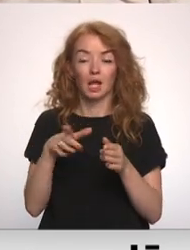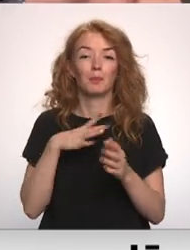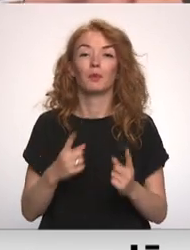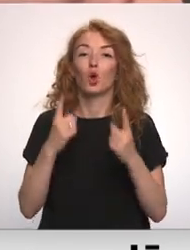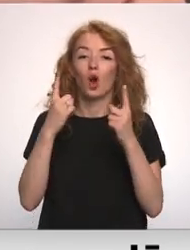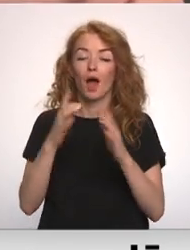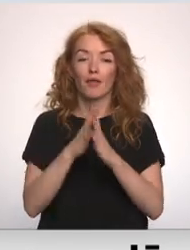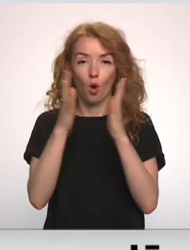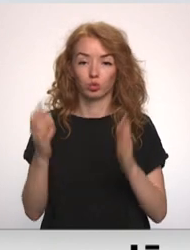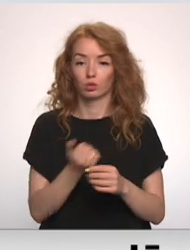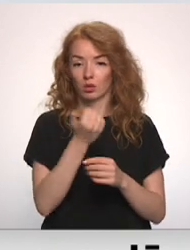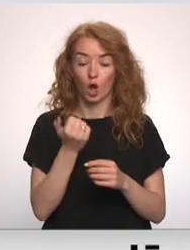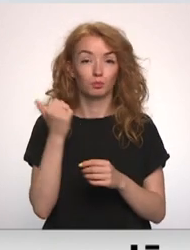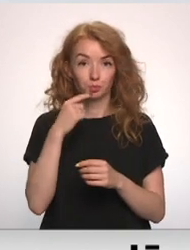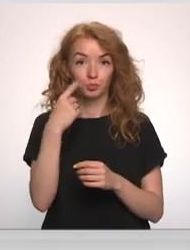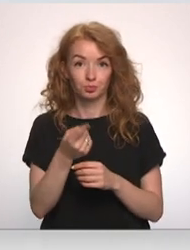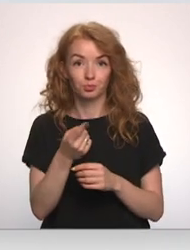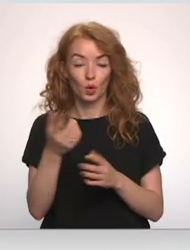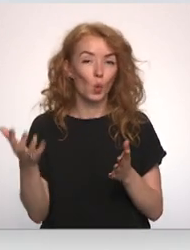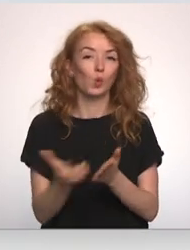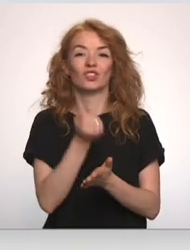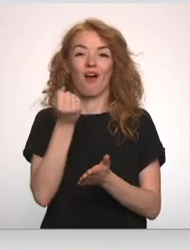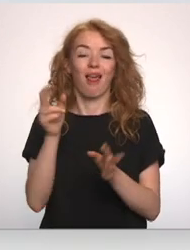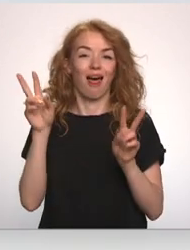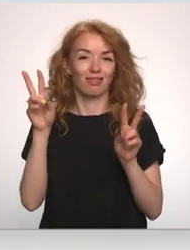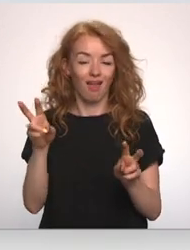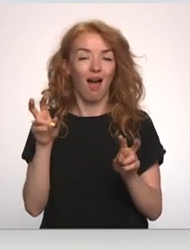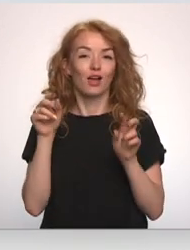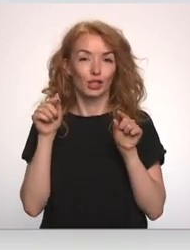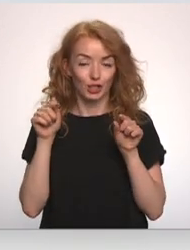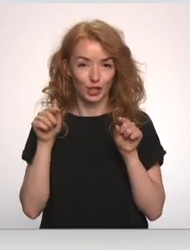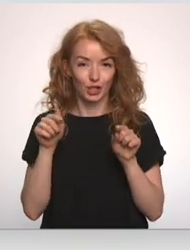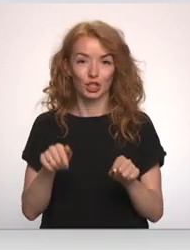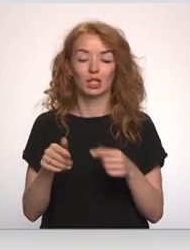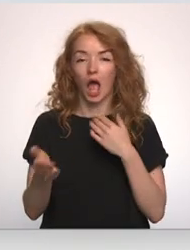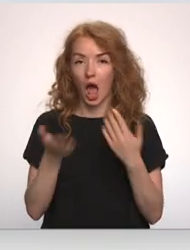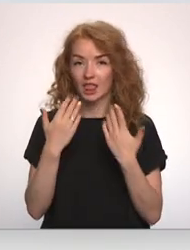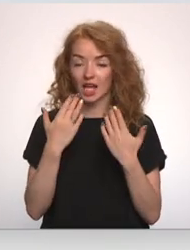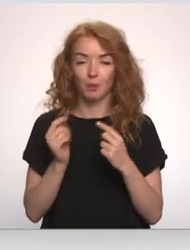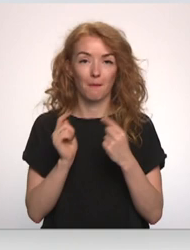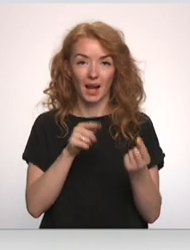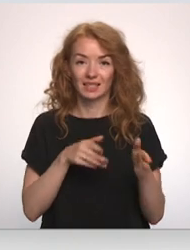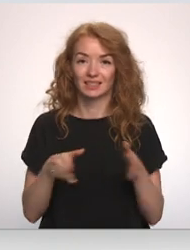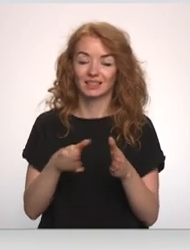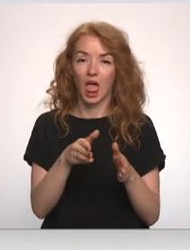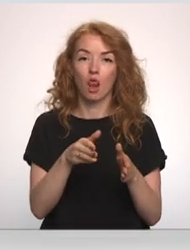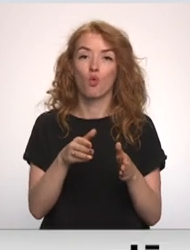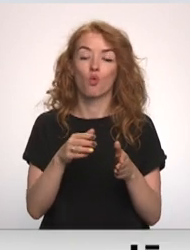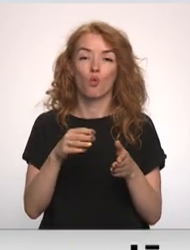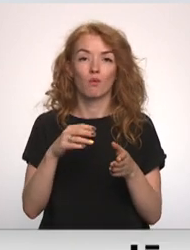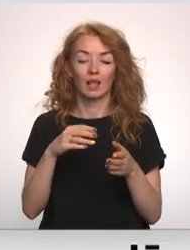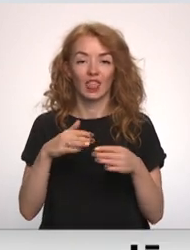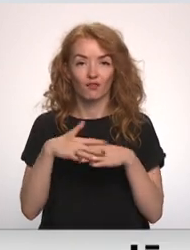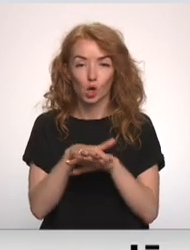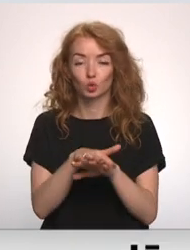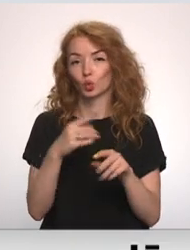gadus. Mēs redzam, ka uzvarētājiem šī attieksme pret ceļu infrastruktūru un